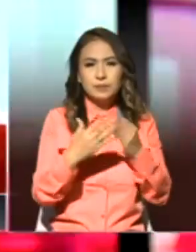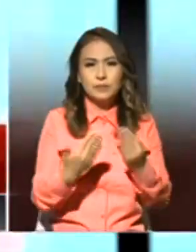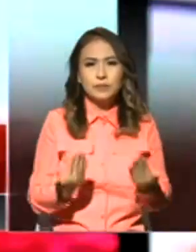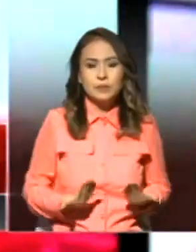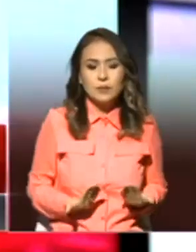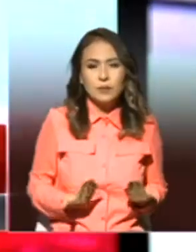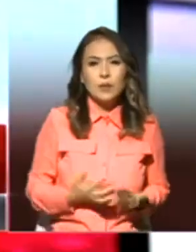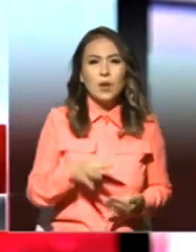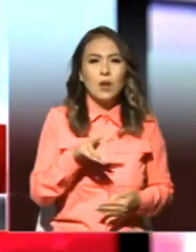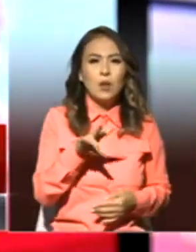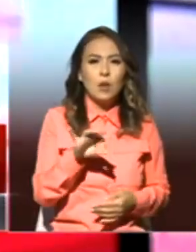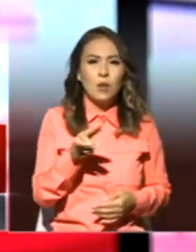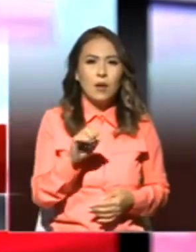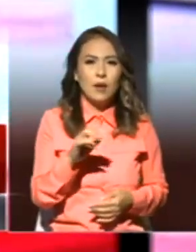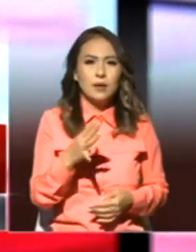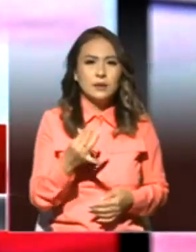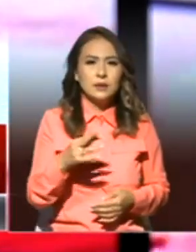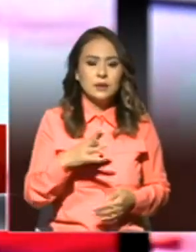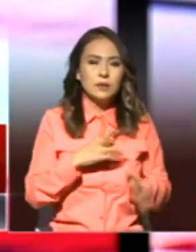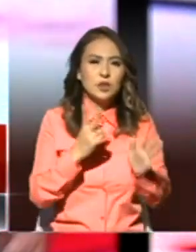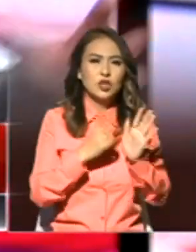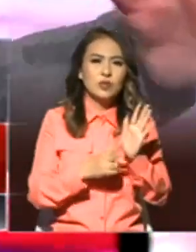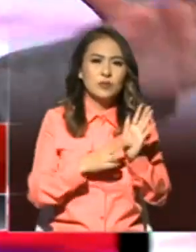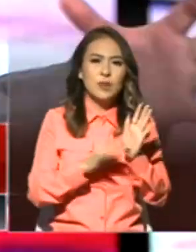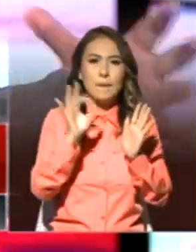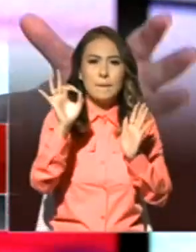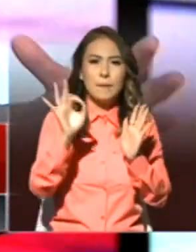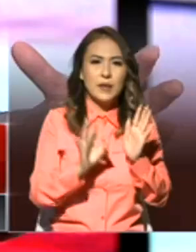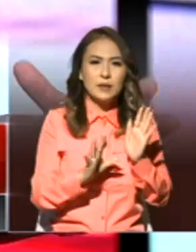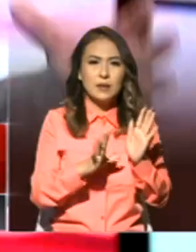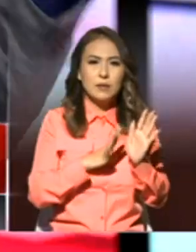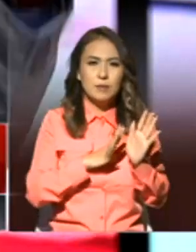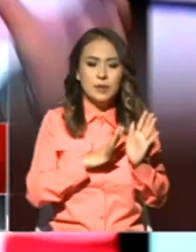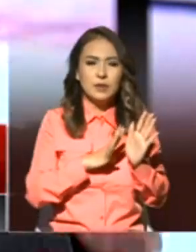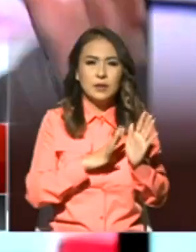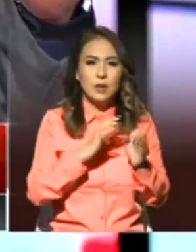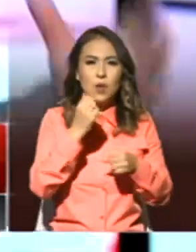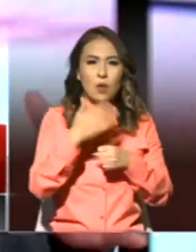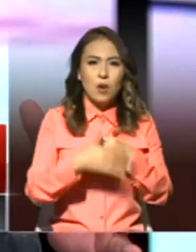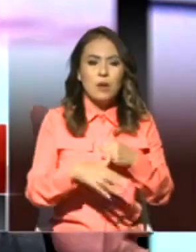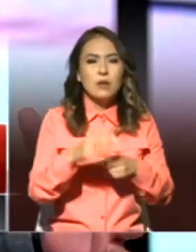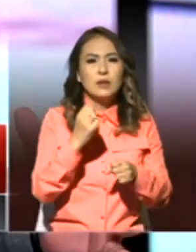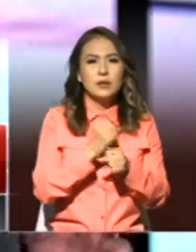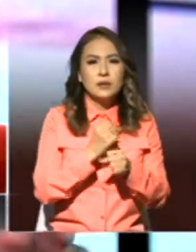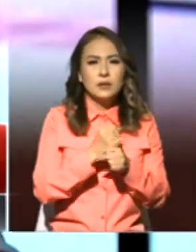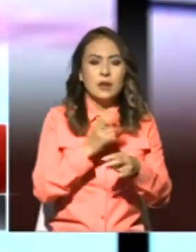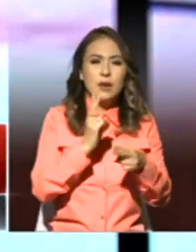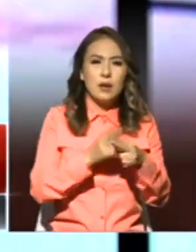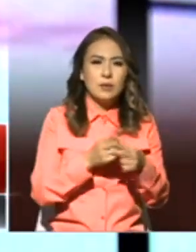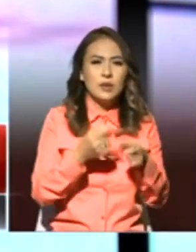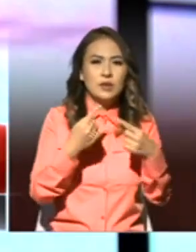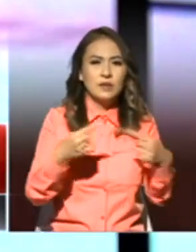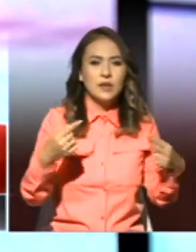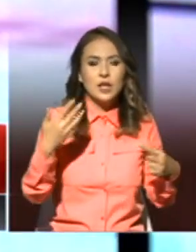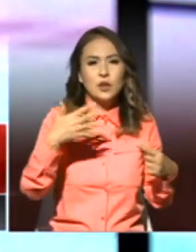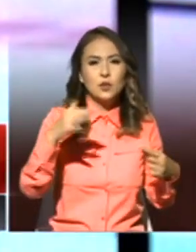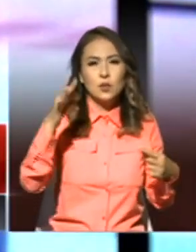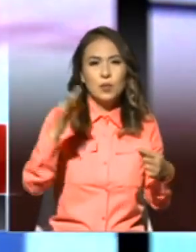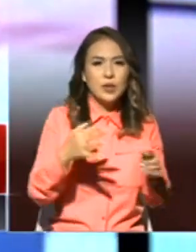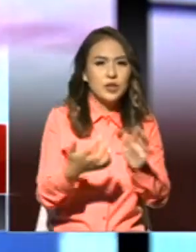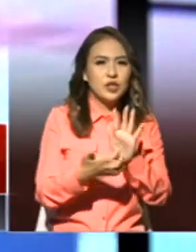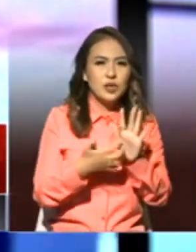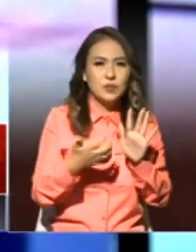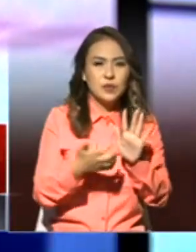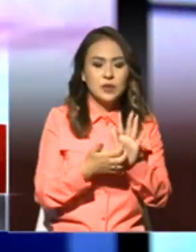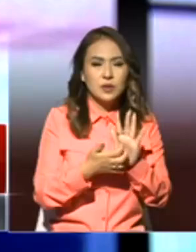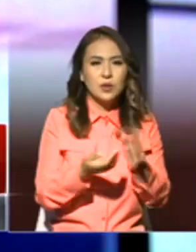жаңа локализация процесі бір кездерде 70%-ға дейін болатын, отандық өніммен қамтамасыз ететін арматурасы болсын, басқасы. Қазір 50%-ға да жетпей қалды.